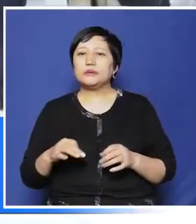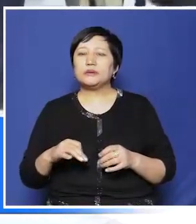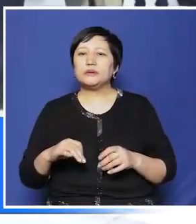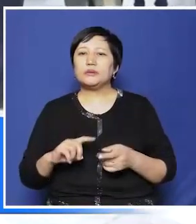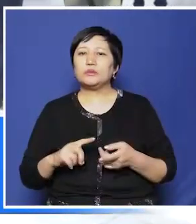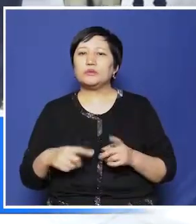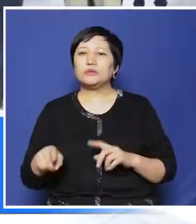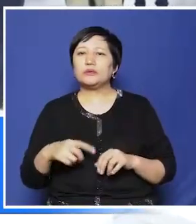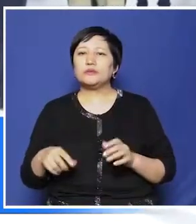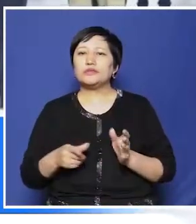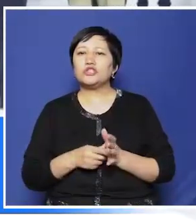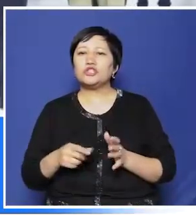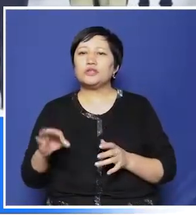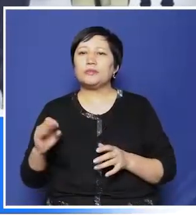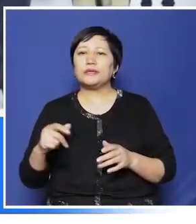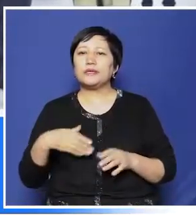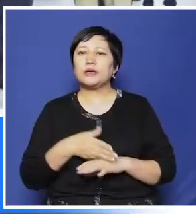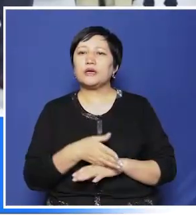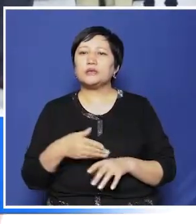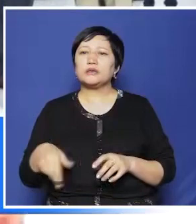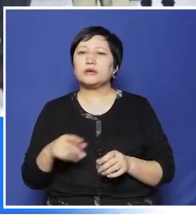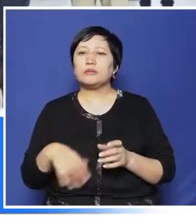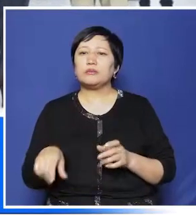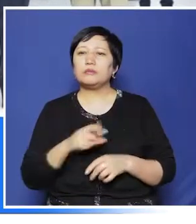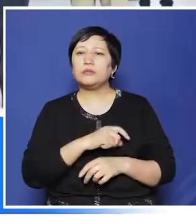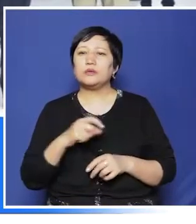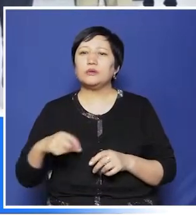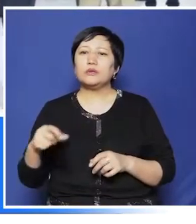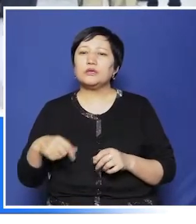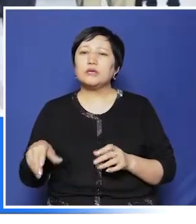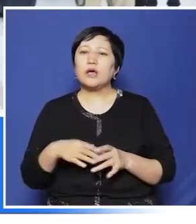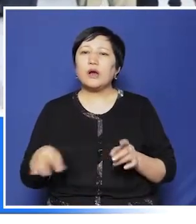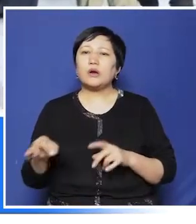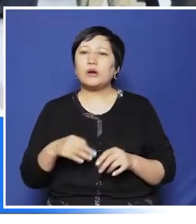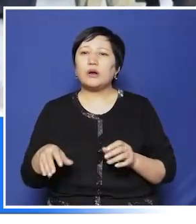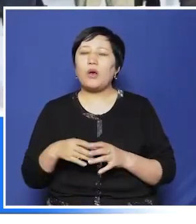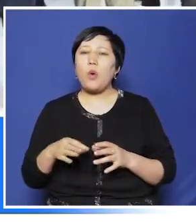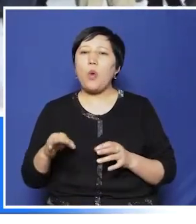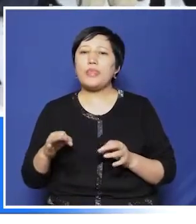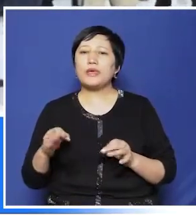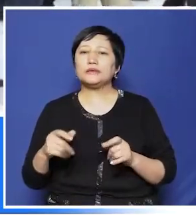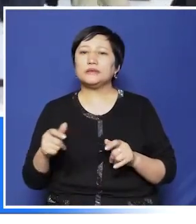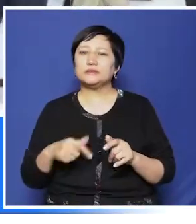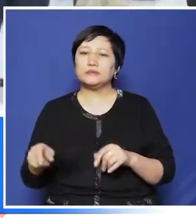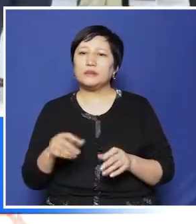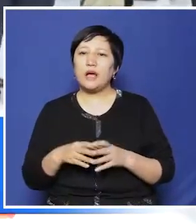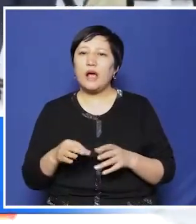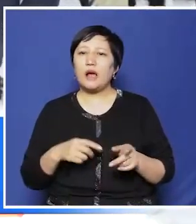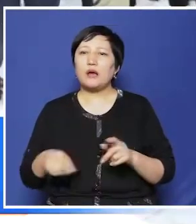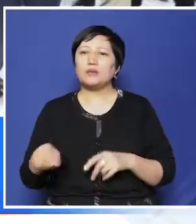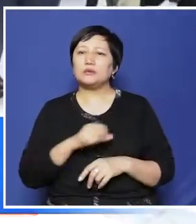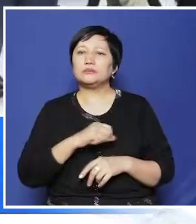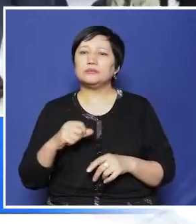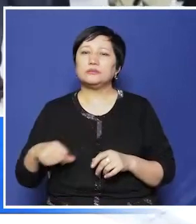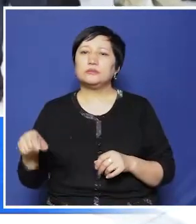өзгеше партияларда 7 партия қатысайын деп жатыр. Бұл өзі осы өтетін әдісінің